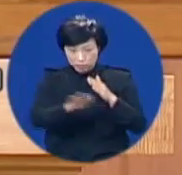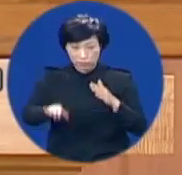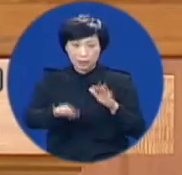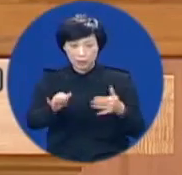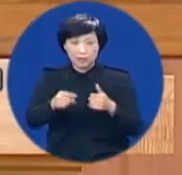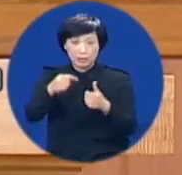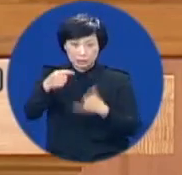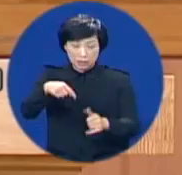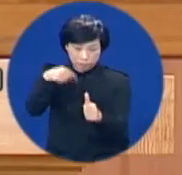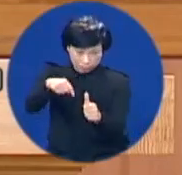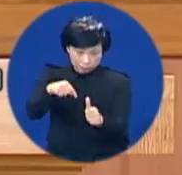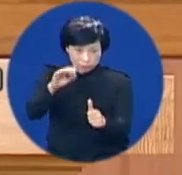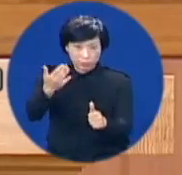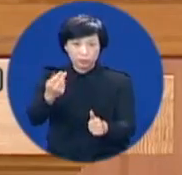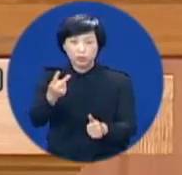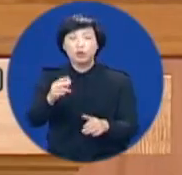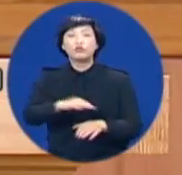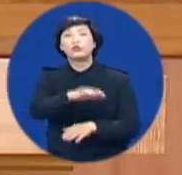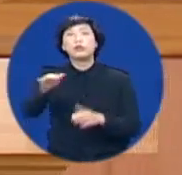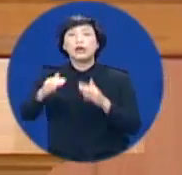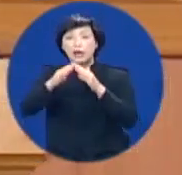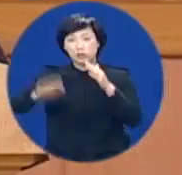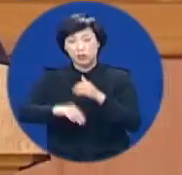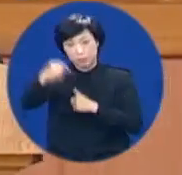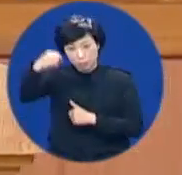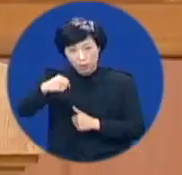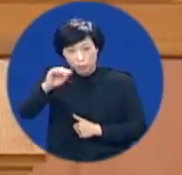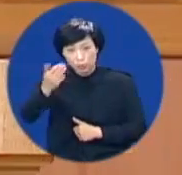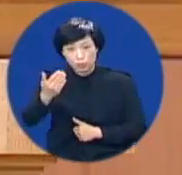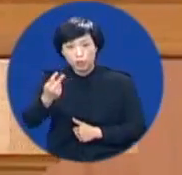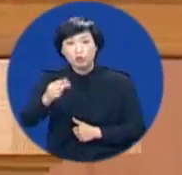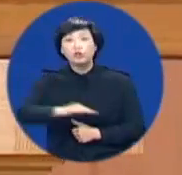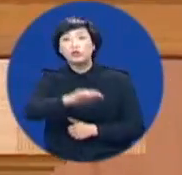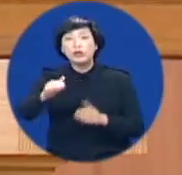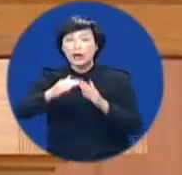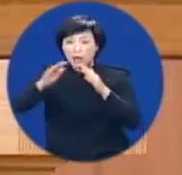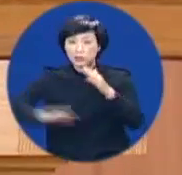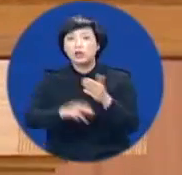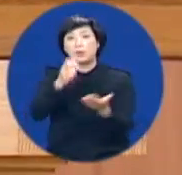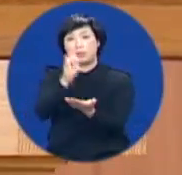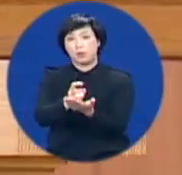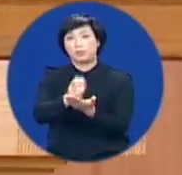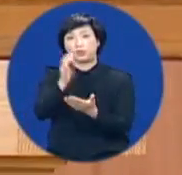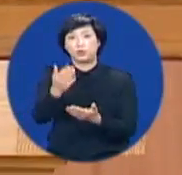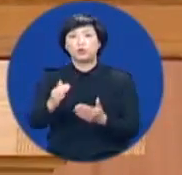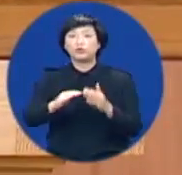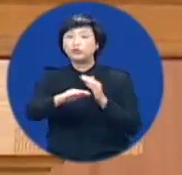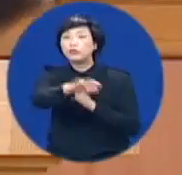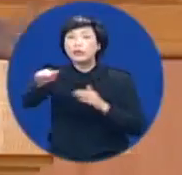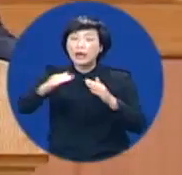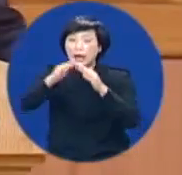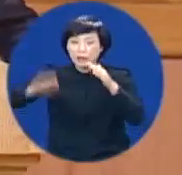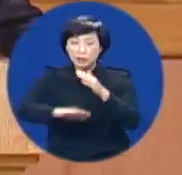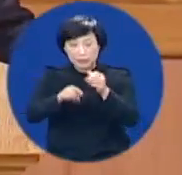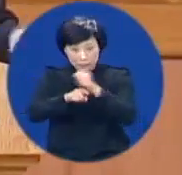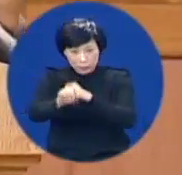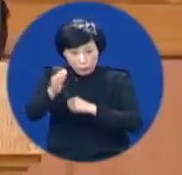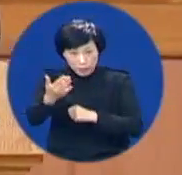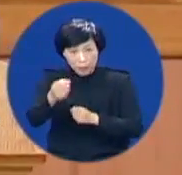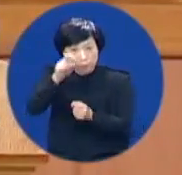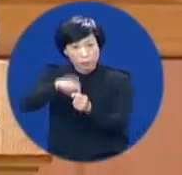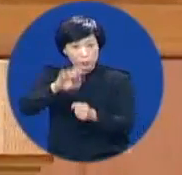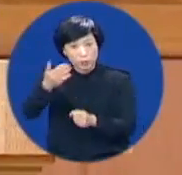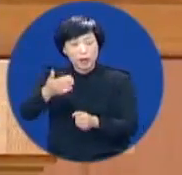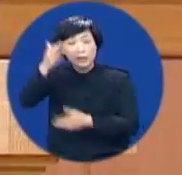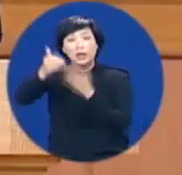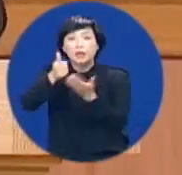되고 우리 집의 명령이 되고 우리 집의 질서가 되고 우리 집의 뜻이 되어서